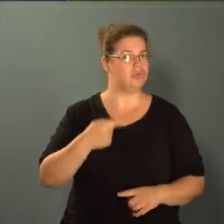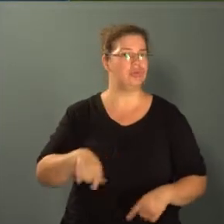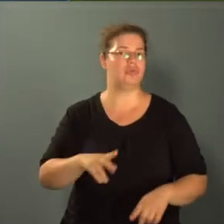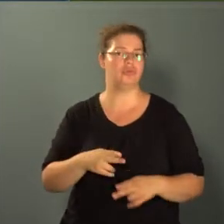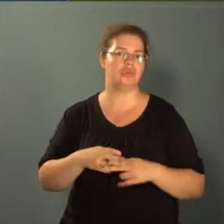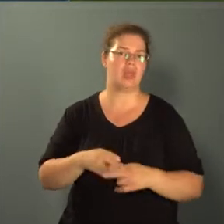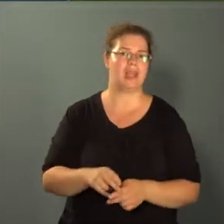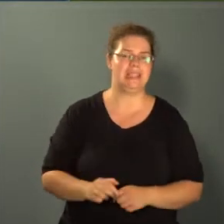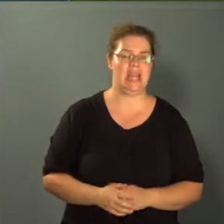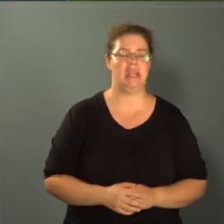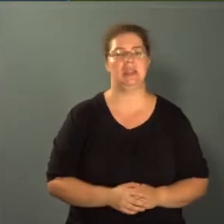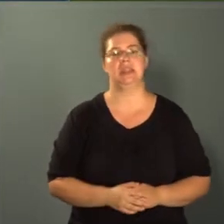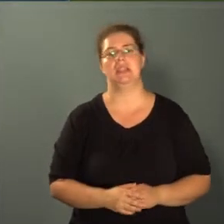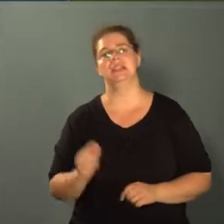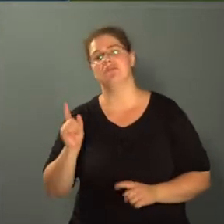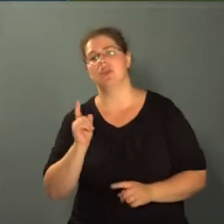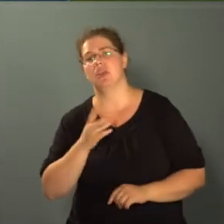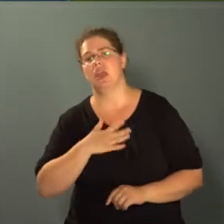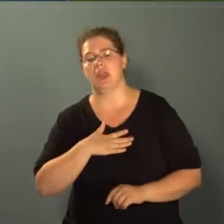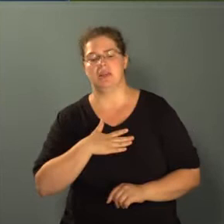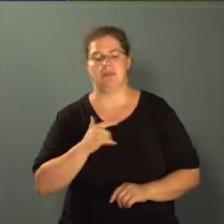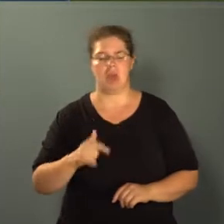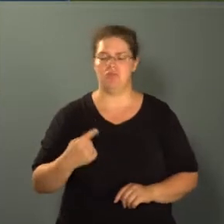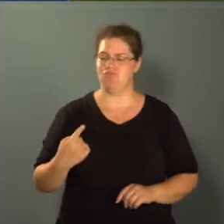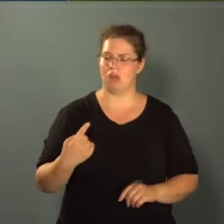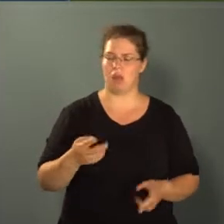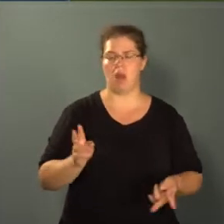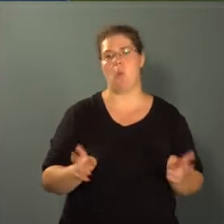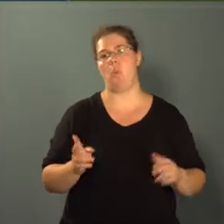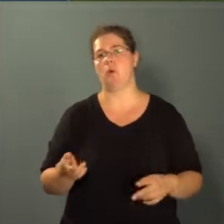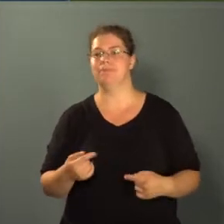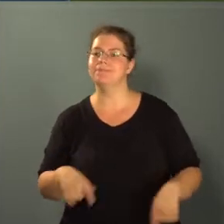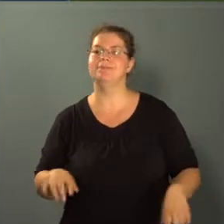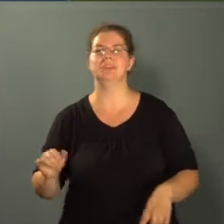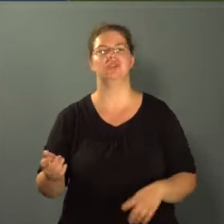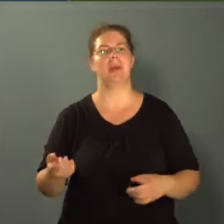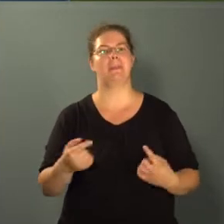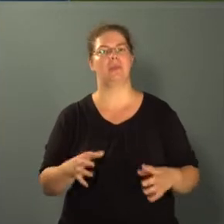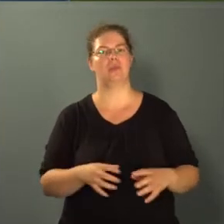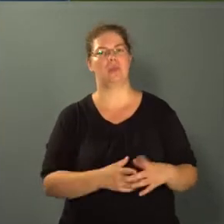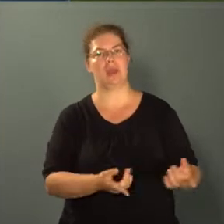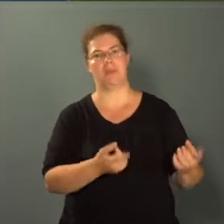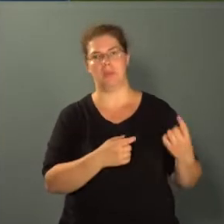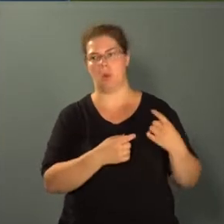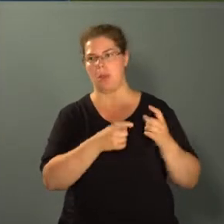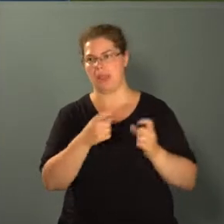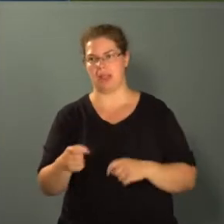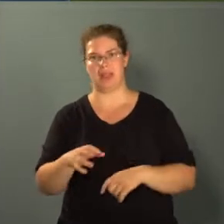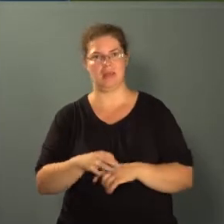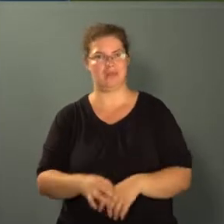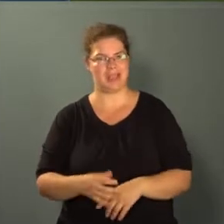tudunk segíteni, de szerintem az maga, hogy mi is ebből a közegből érkeztünk